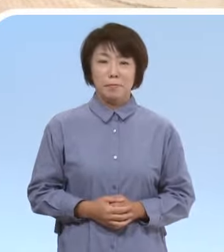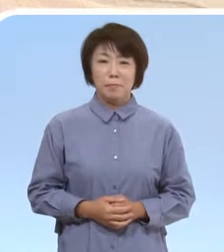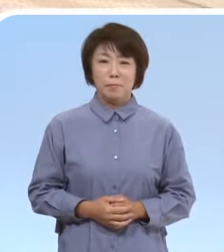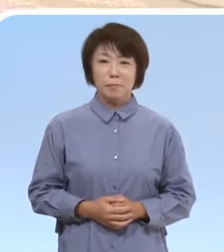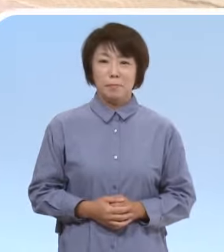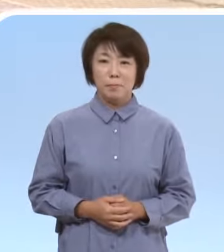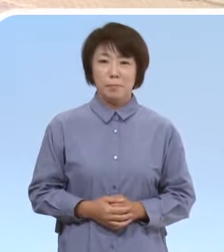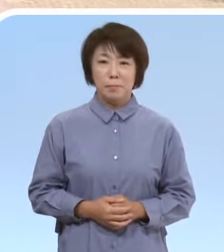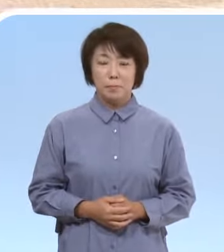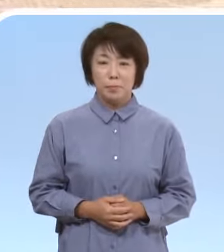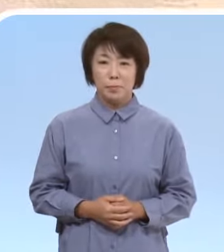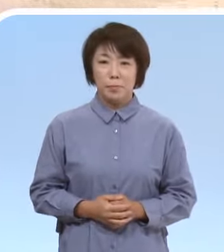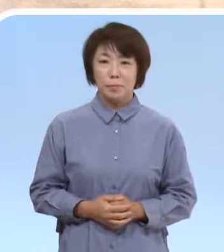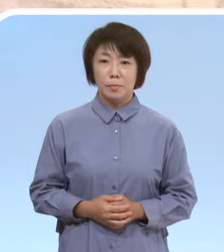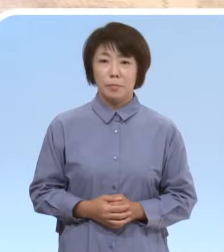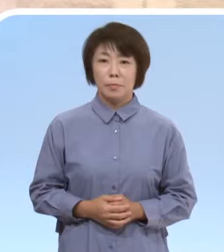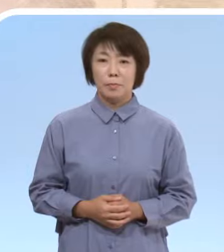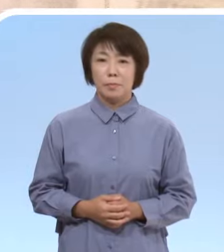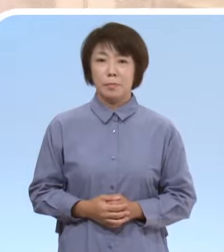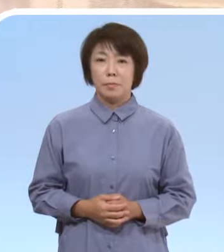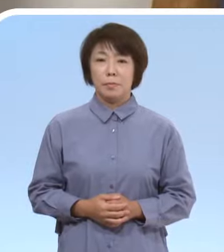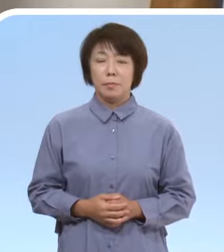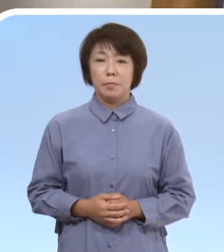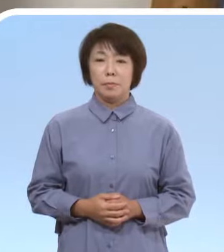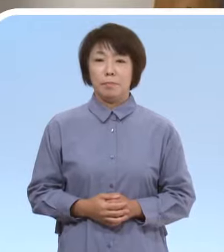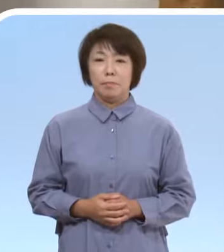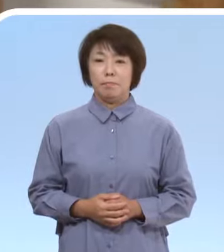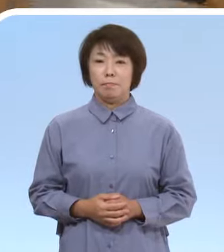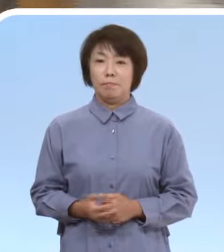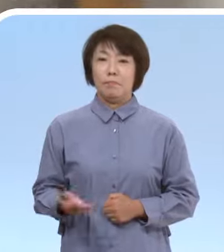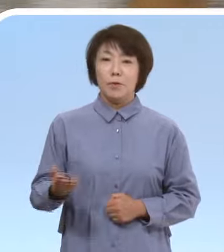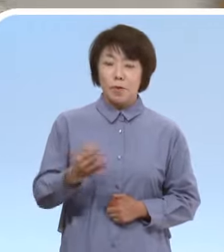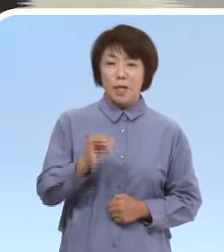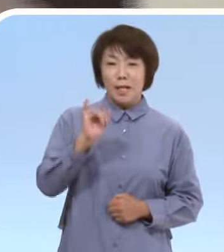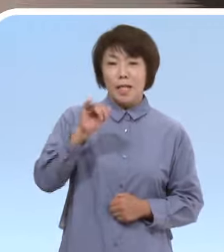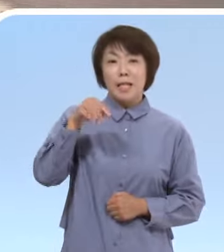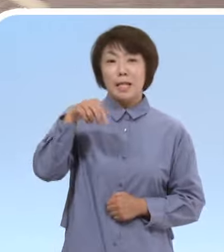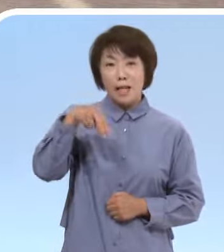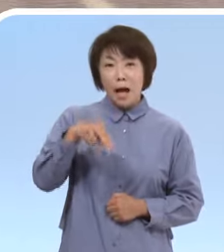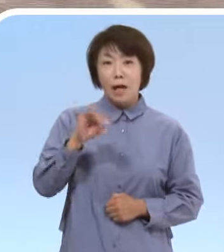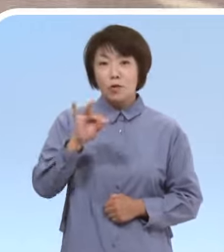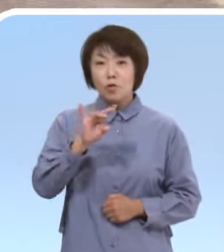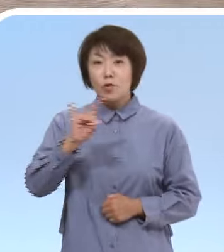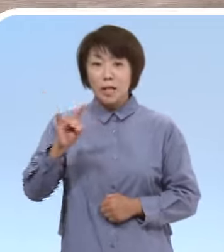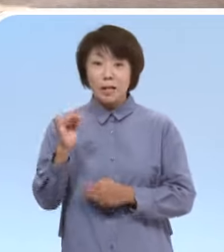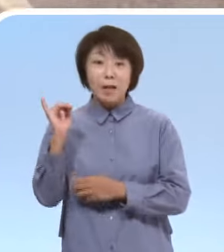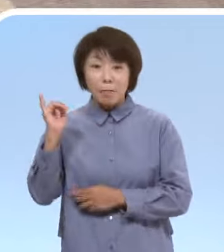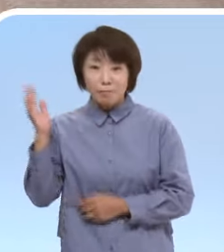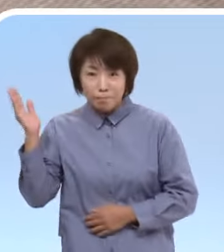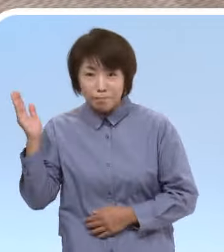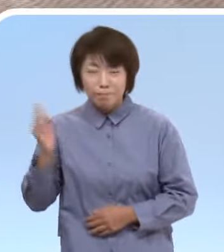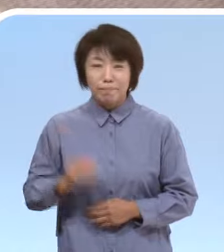お、いいね、いいね。 あ、いいね、いいね。 お、いいよ、いいよ。いいね、いいね。 そして稲継さんも。